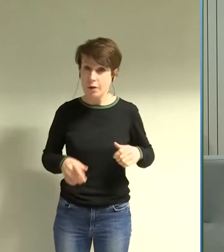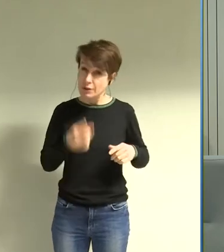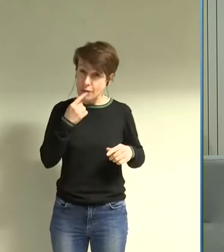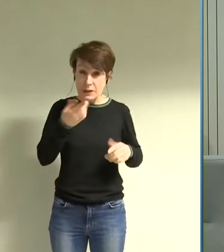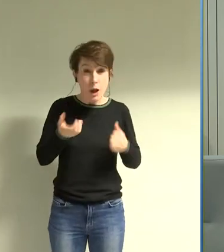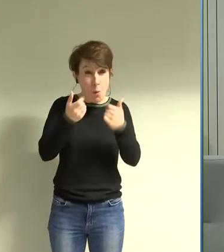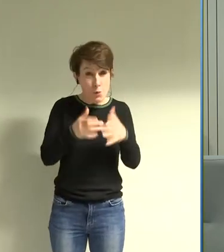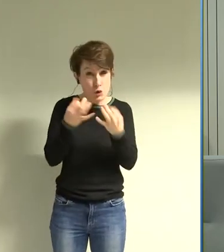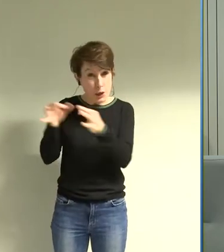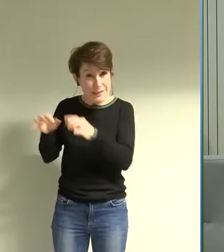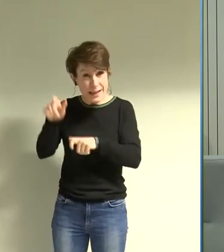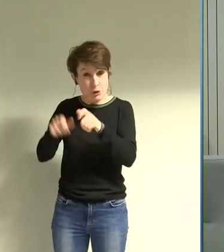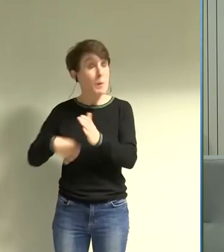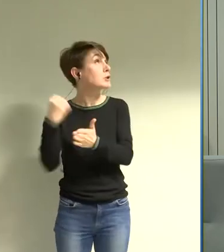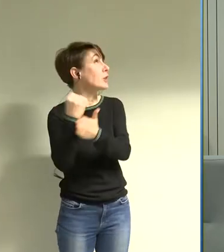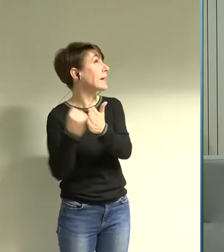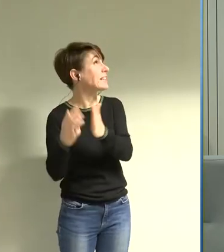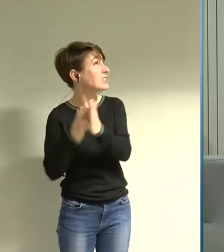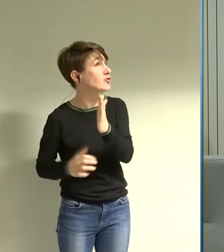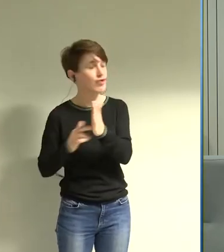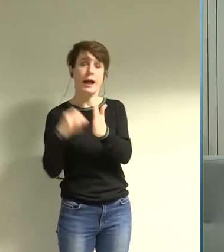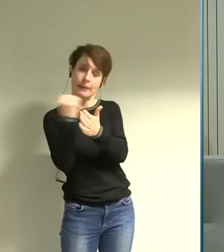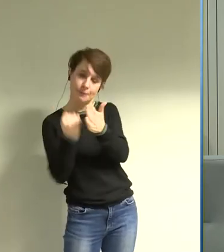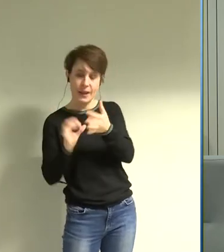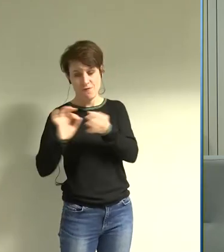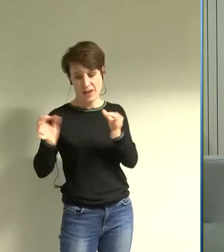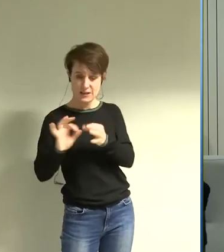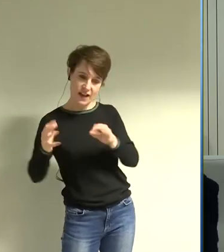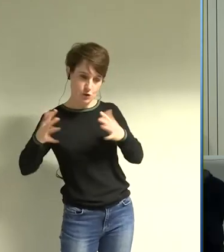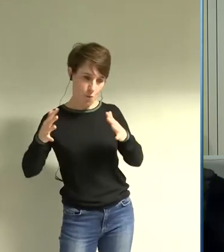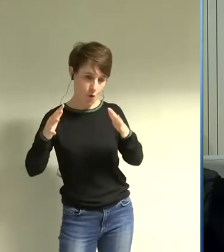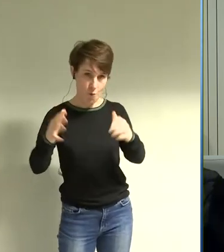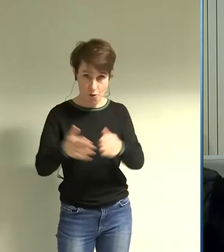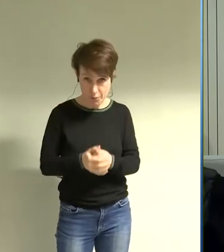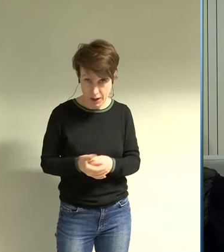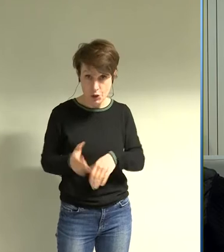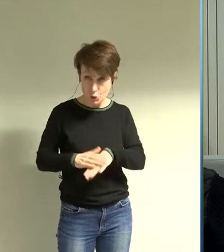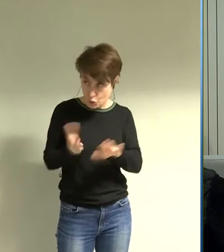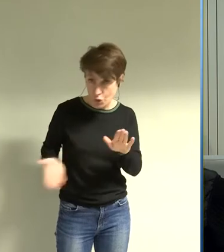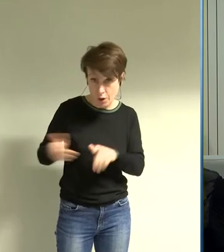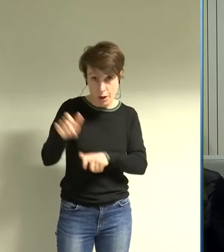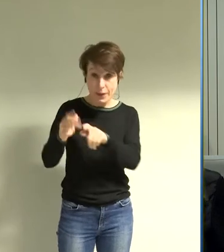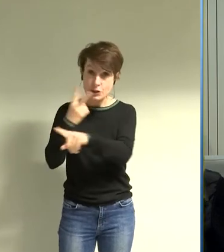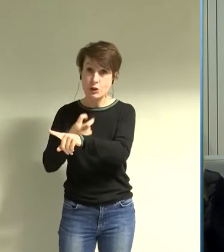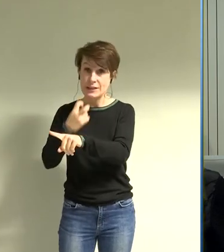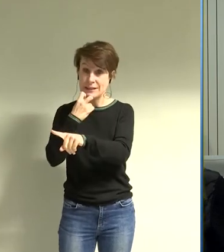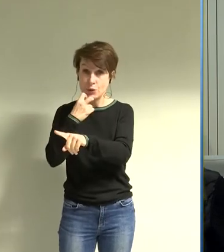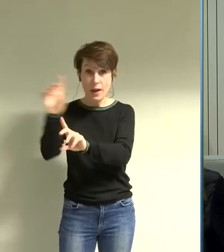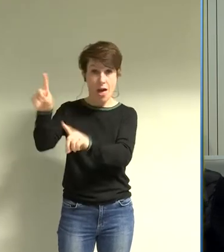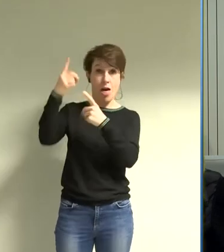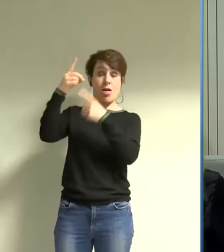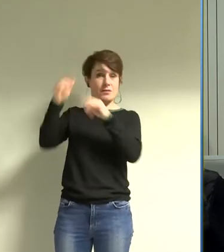parce que pendant qu'ils s'occupent de savoir comment on va pouvoir saisir la municipalité il ne la saisissent de